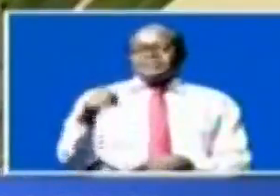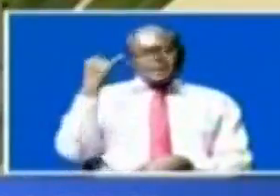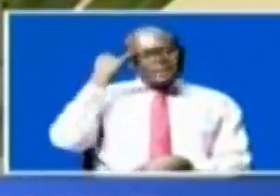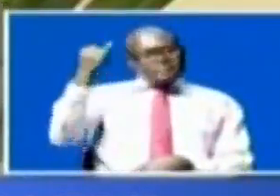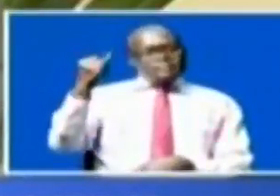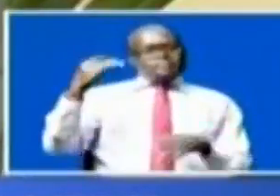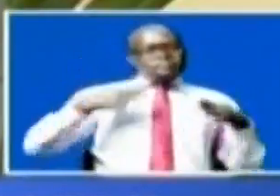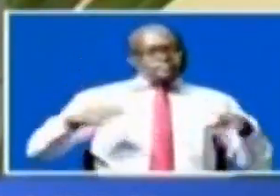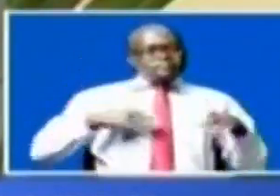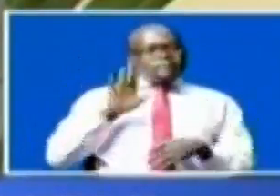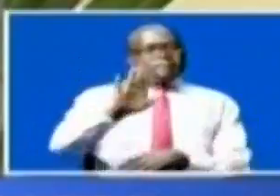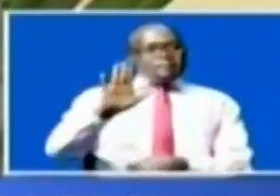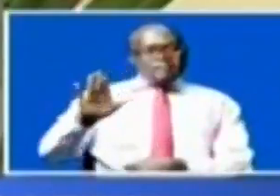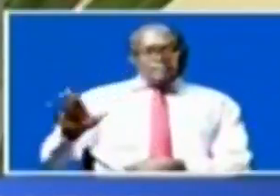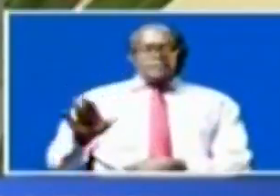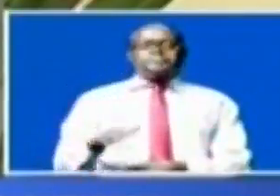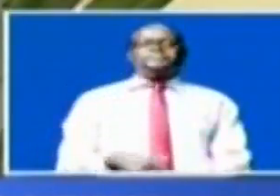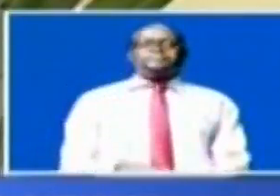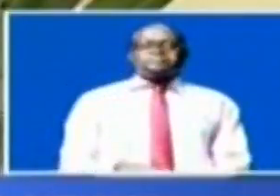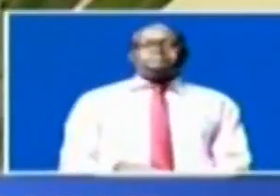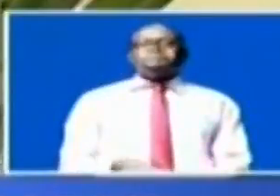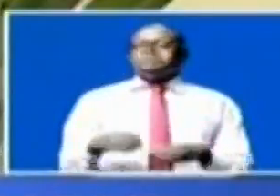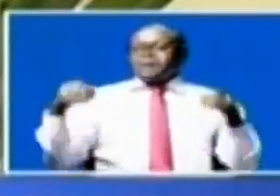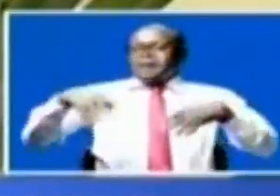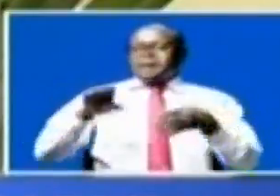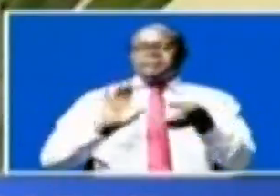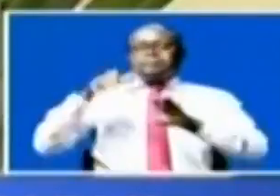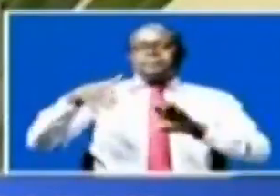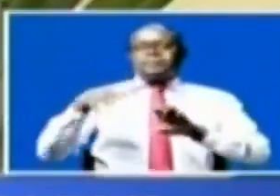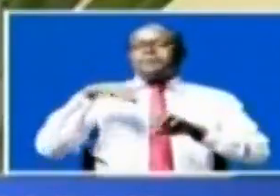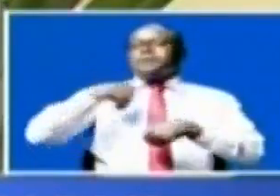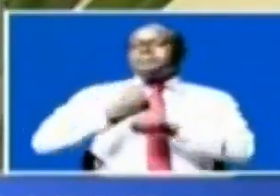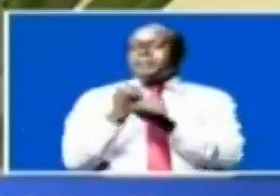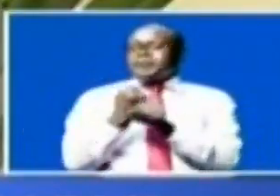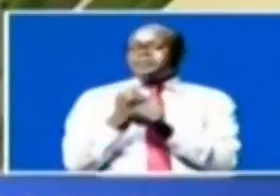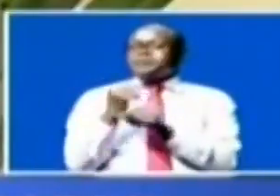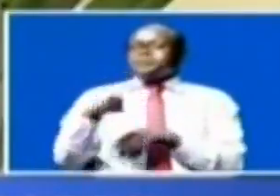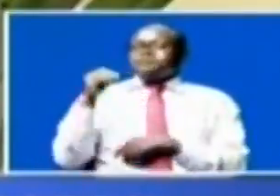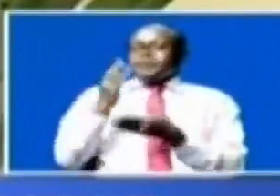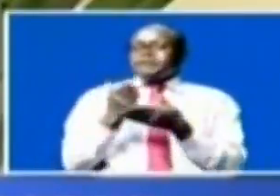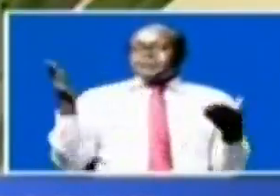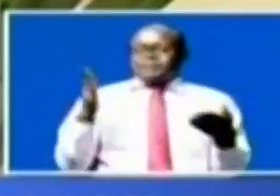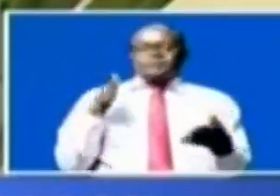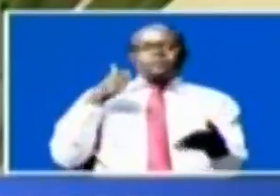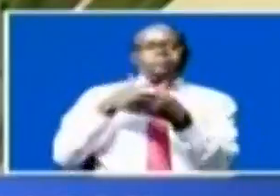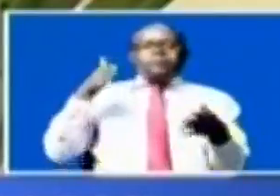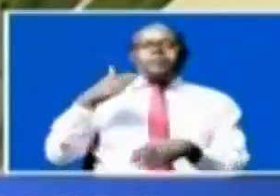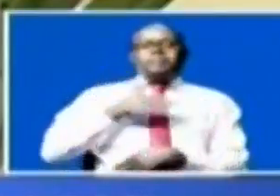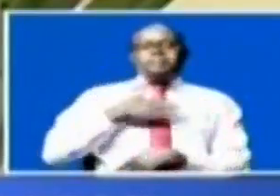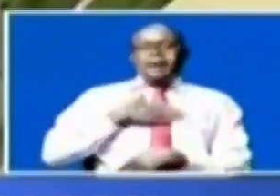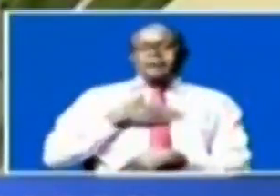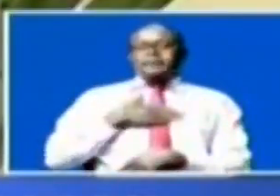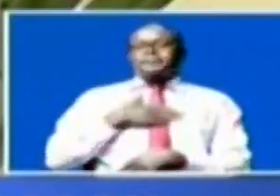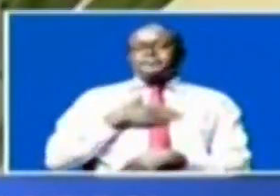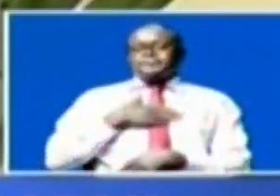of people which are clearly crafted to try and find something to fault my